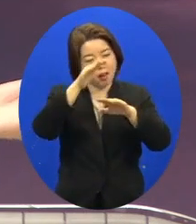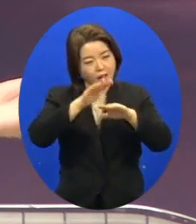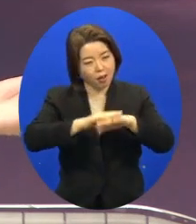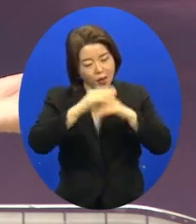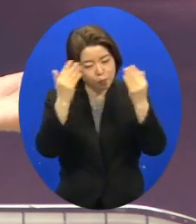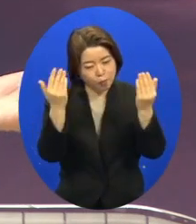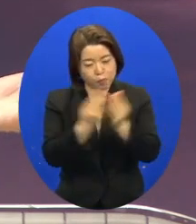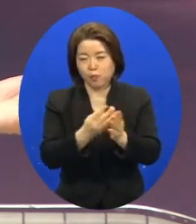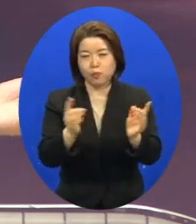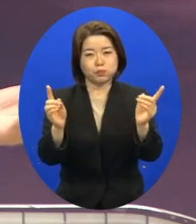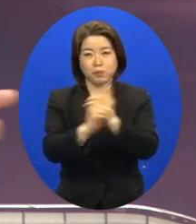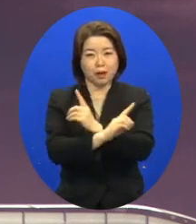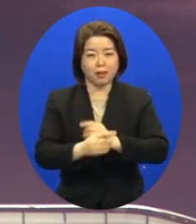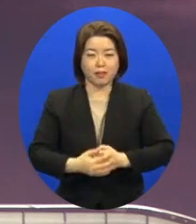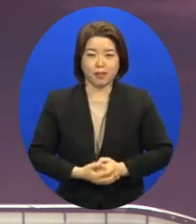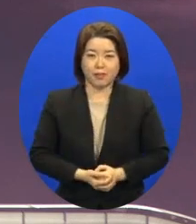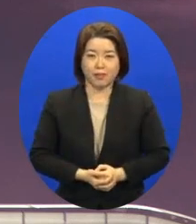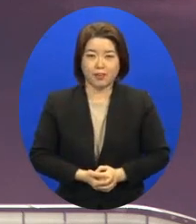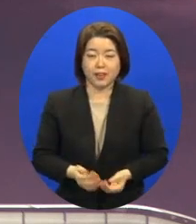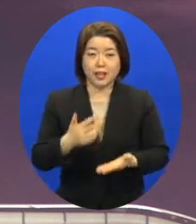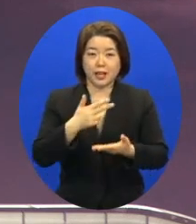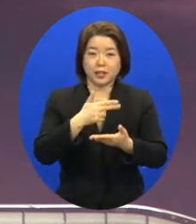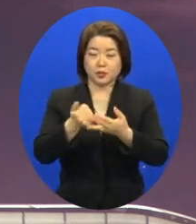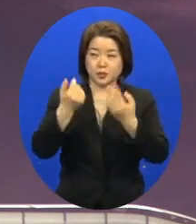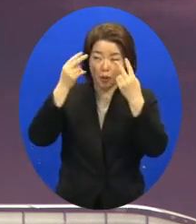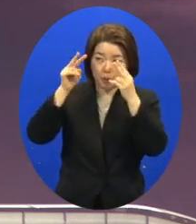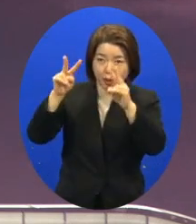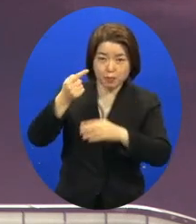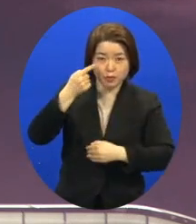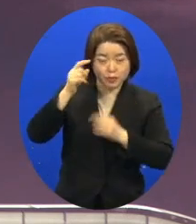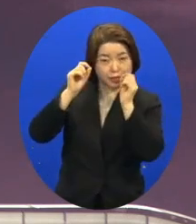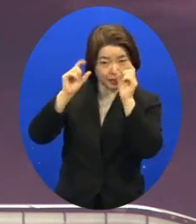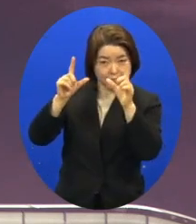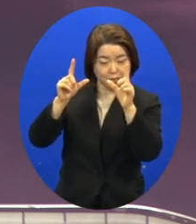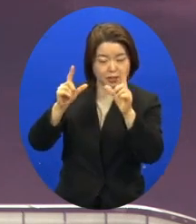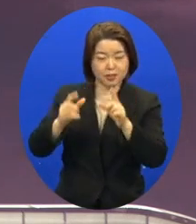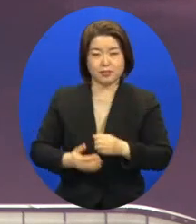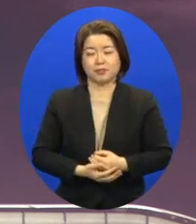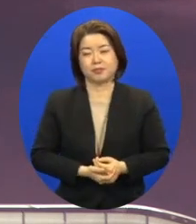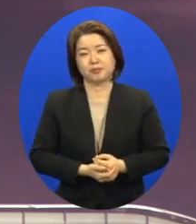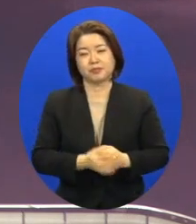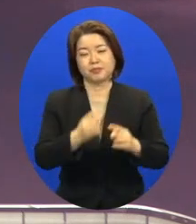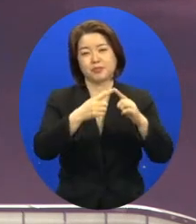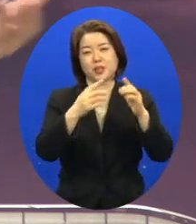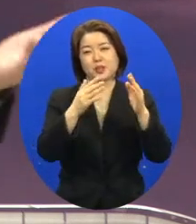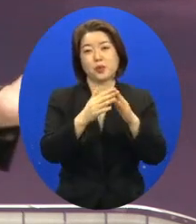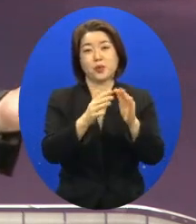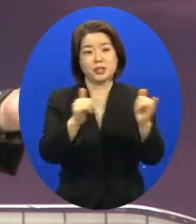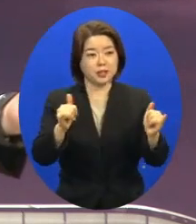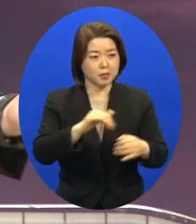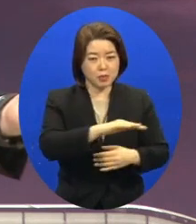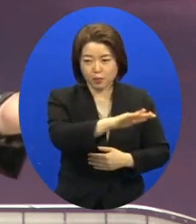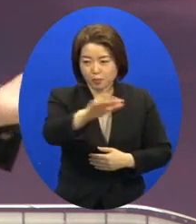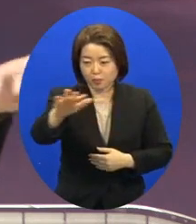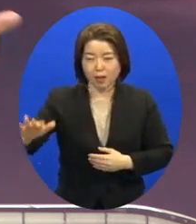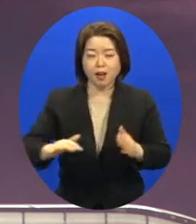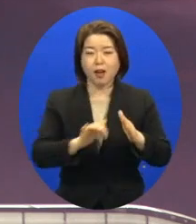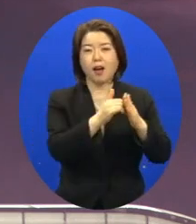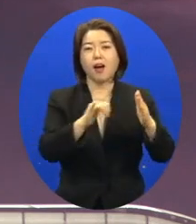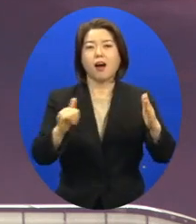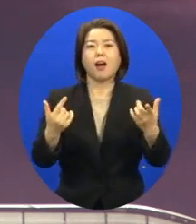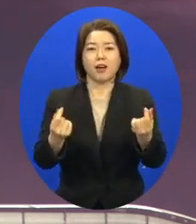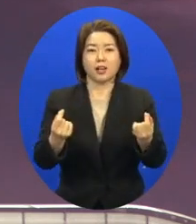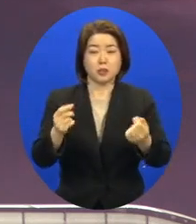달리 느껴졌어요. 주님을 바라보는 눈이 뜨이고 나니까 교회의 교인들이 다 가족이라는 걸,